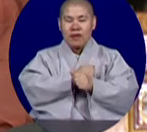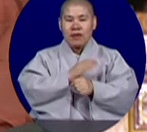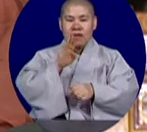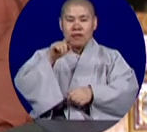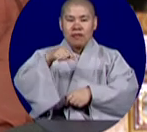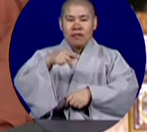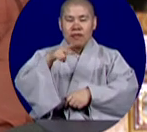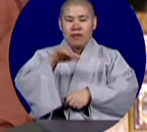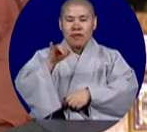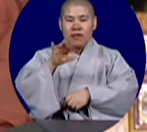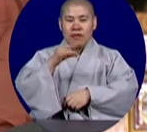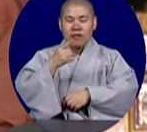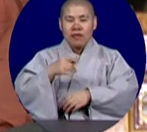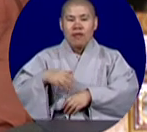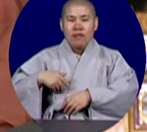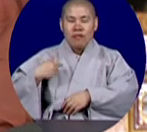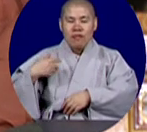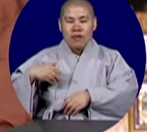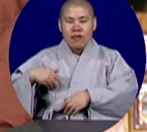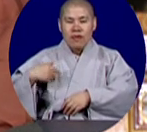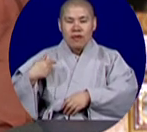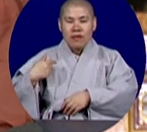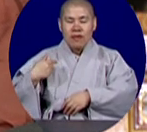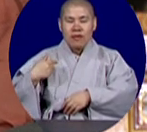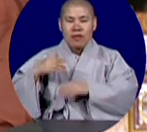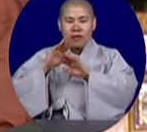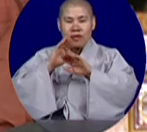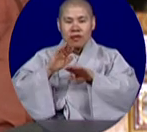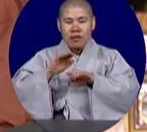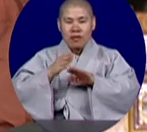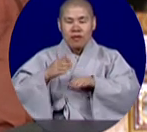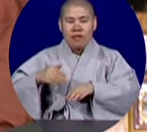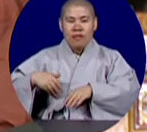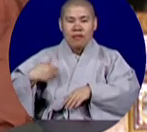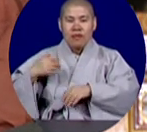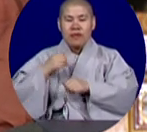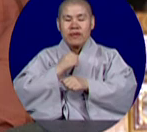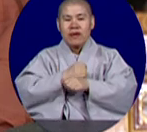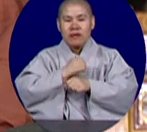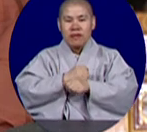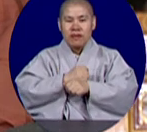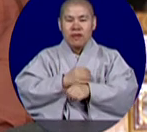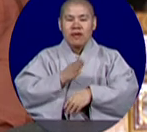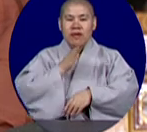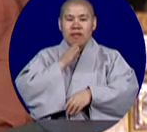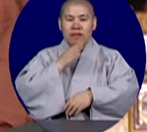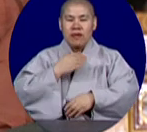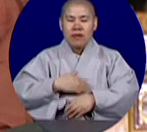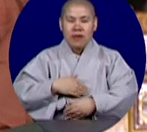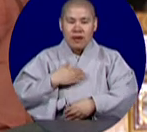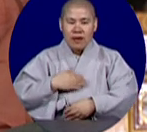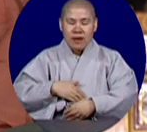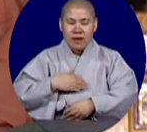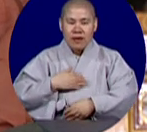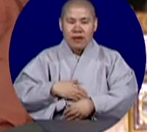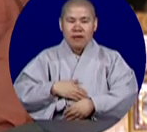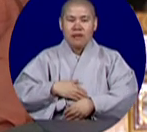부지 모르는 것은 모른다고 하는 것이, 이것이 아는 것이다. 시지혜라 이 말이